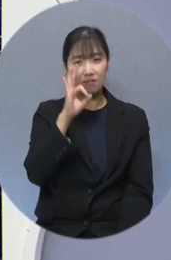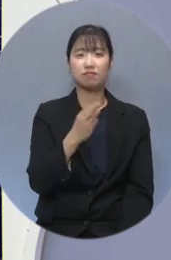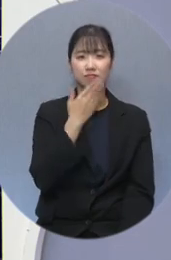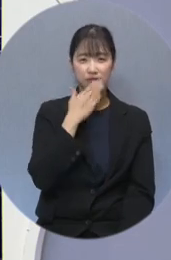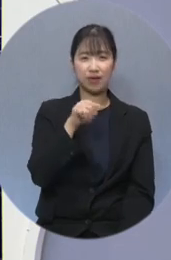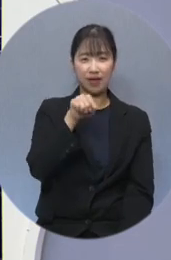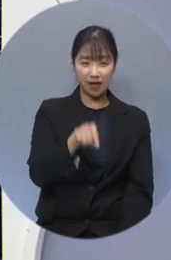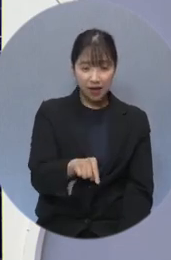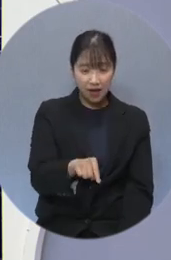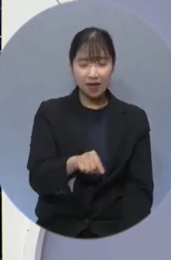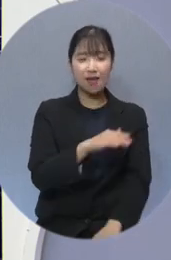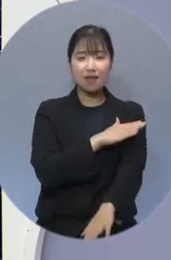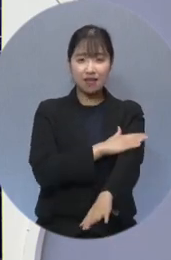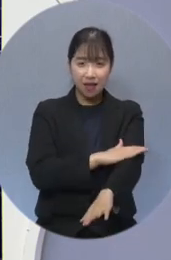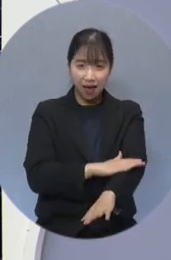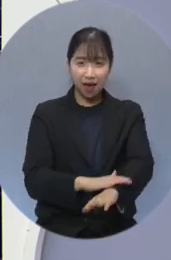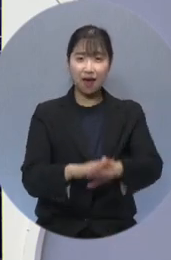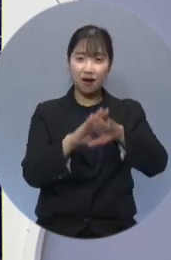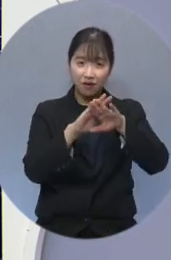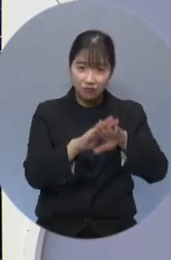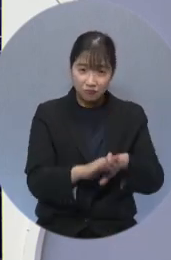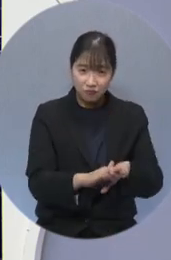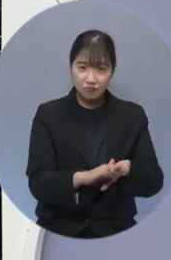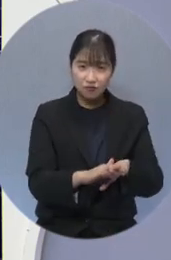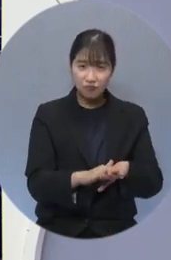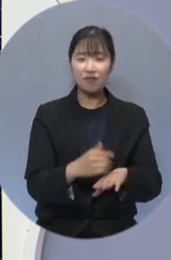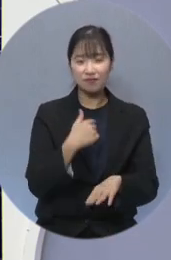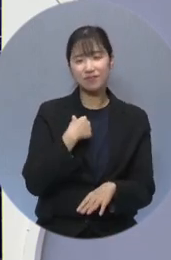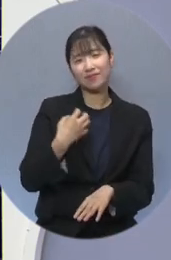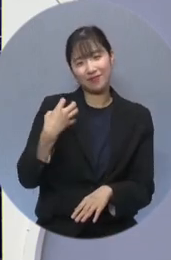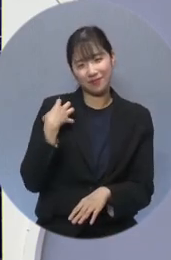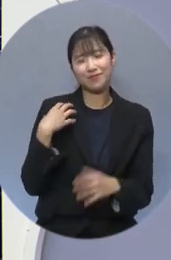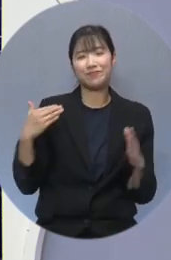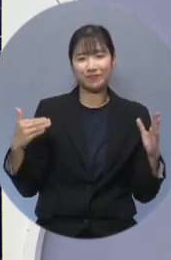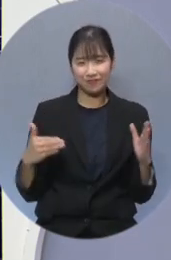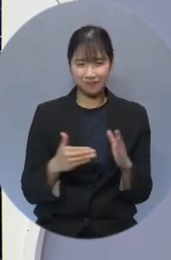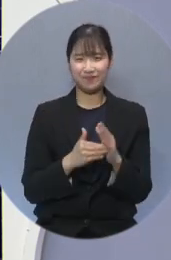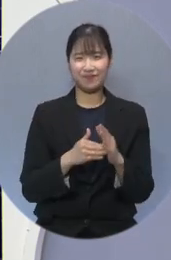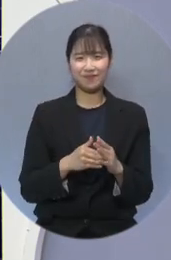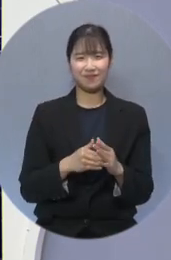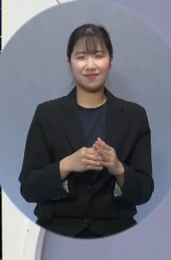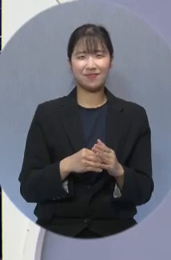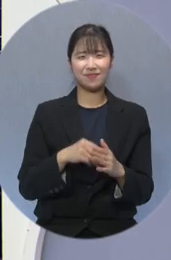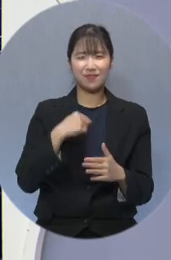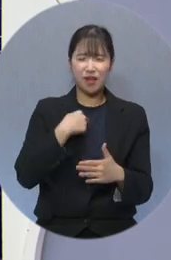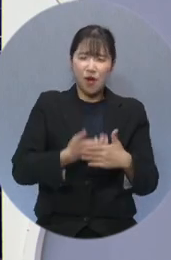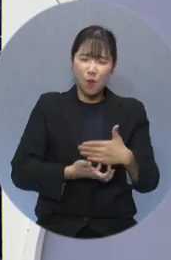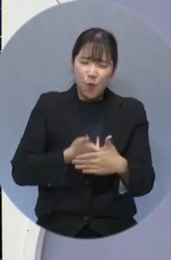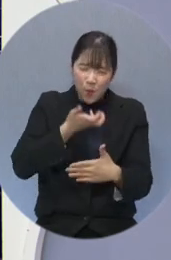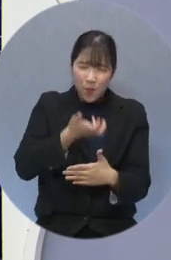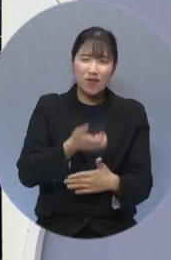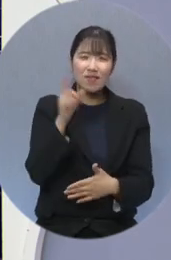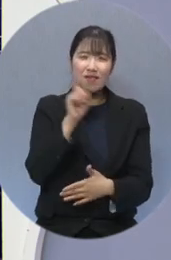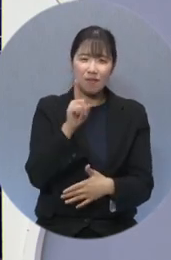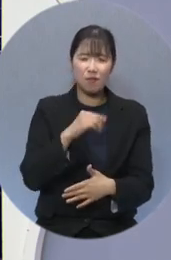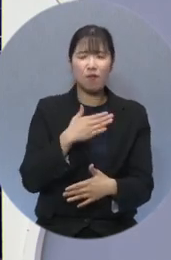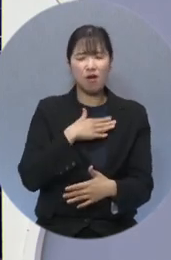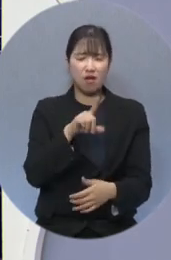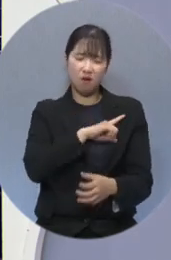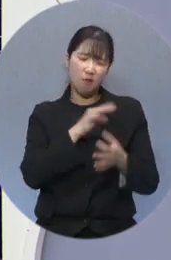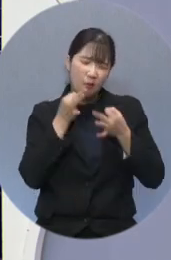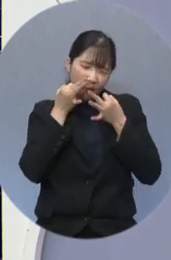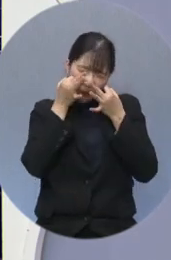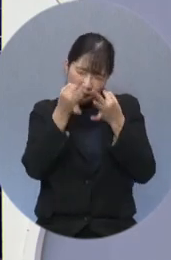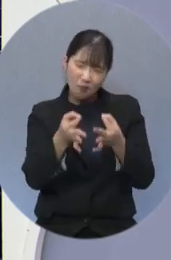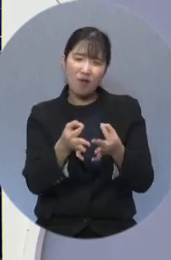이 마무리를 잘 해놓으면 저는 소임을 다했다고 생각하고 뭐 솔직하게 말씀을 올리면 최선을 다했기